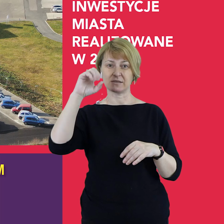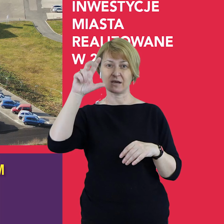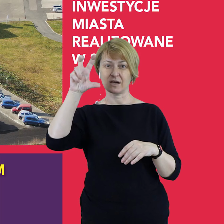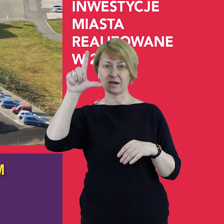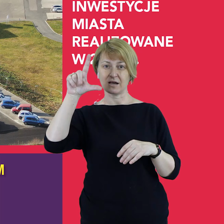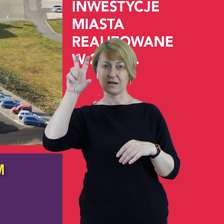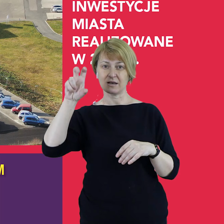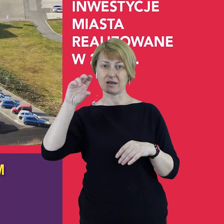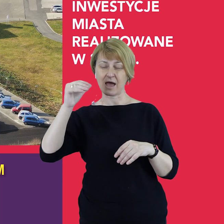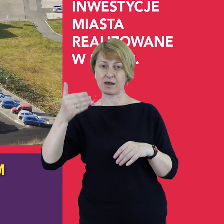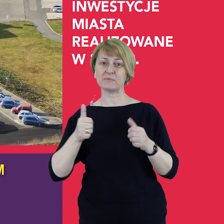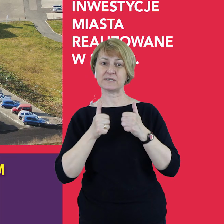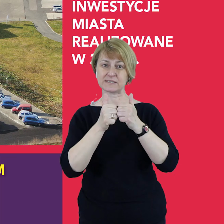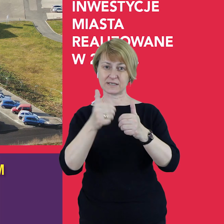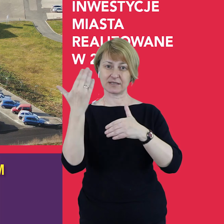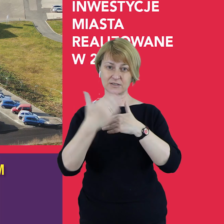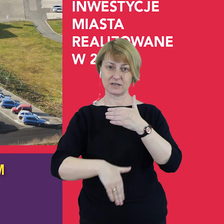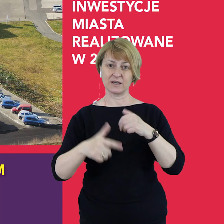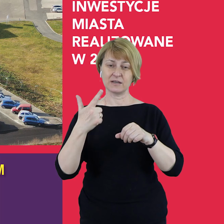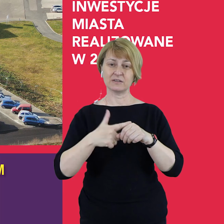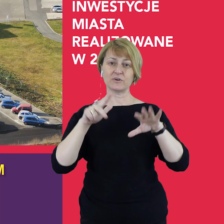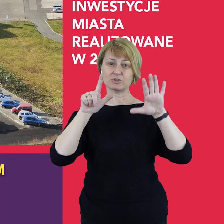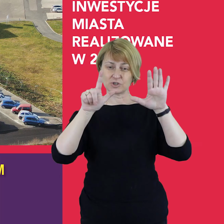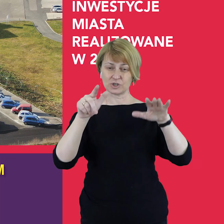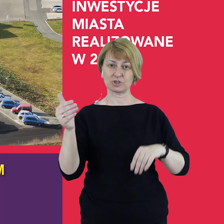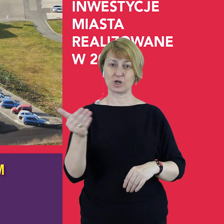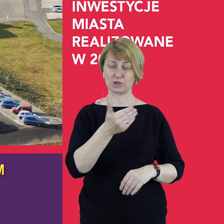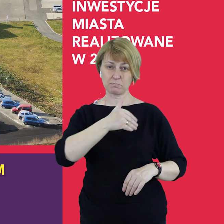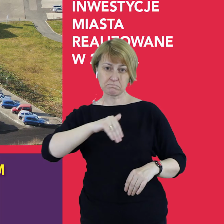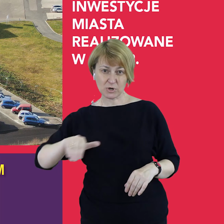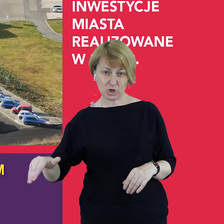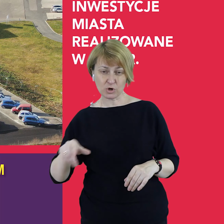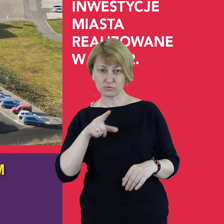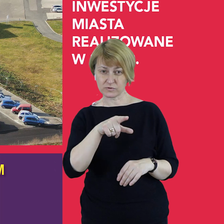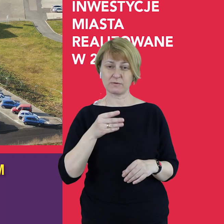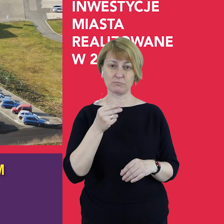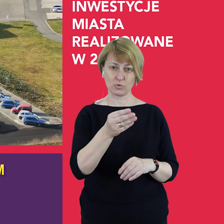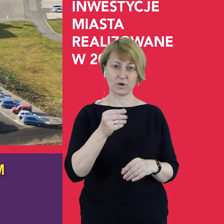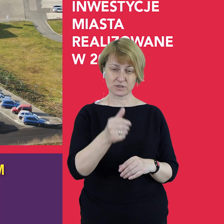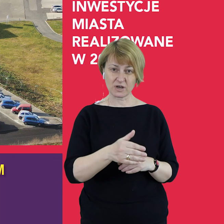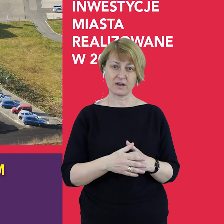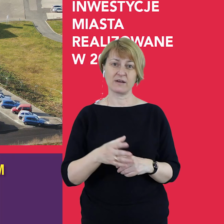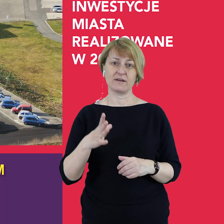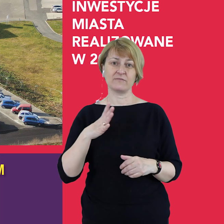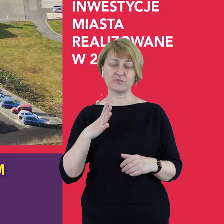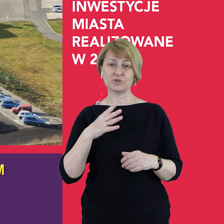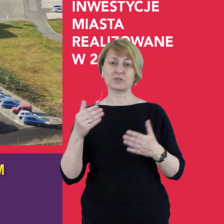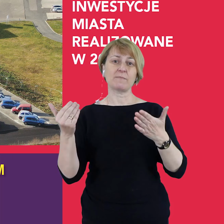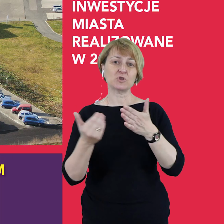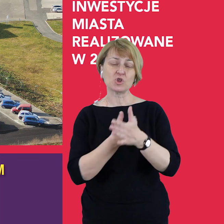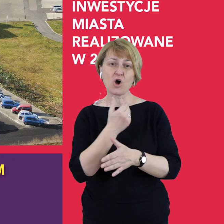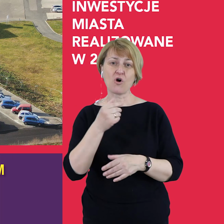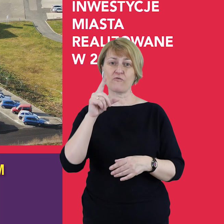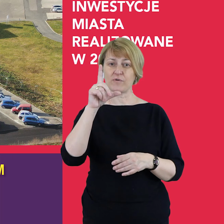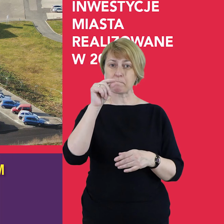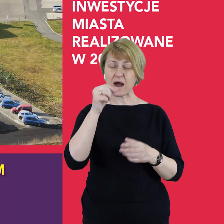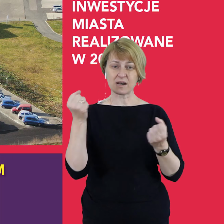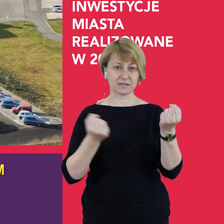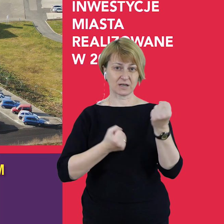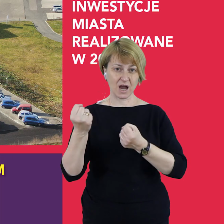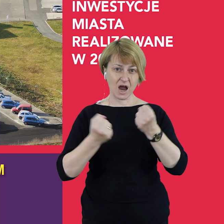Metalchem, zadanie w zasadzie na ukończeniu. Udało nam się wydać 27 milionów złotych, bardzo to cieszy. Na zdjęciu widzicie Państwo nowy